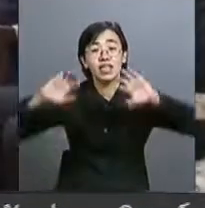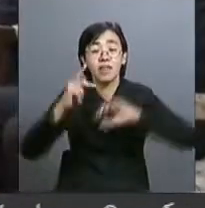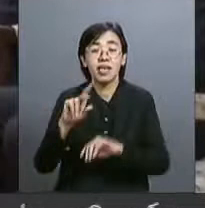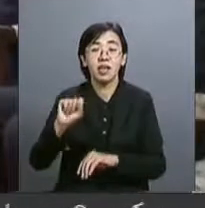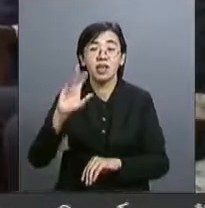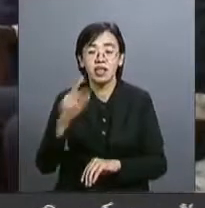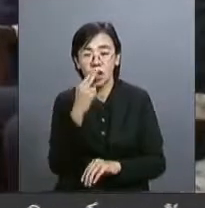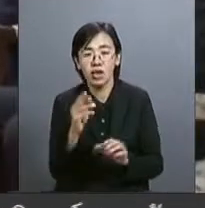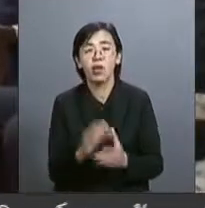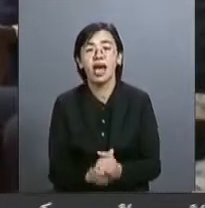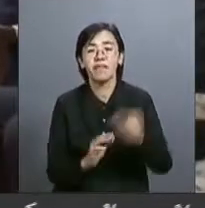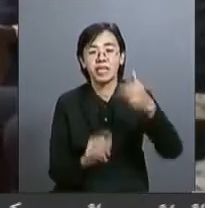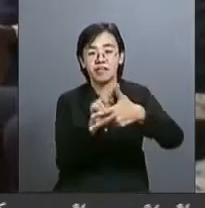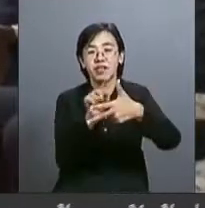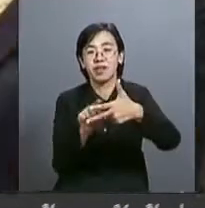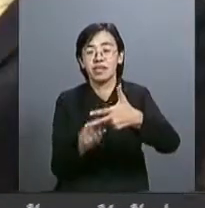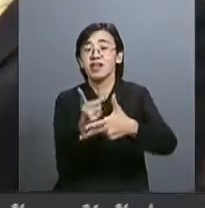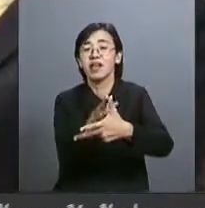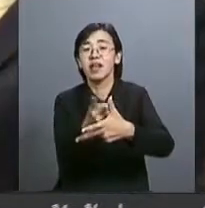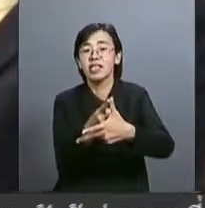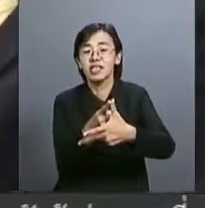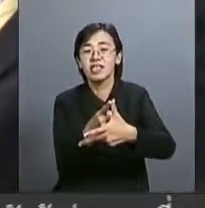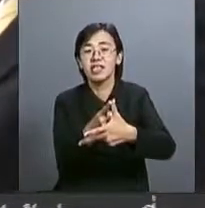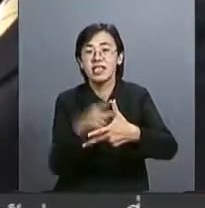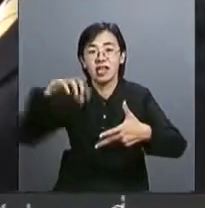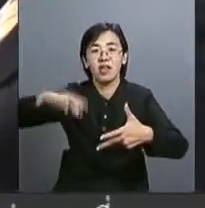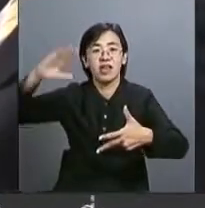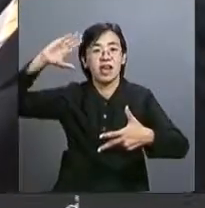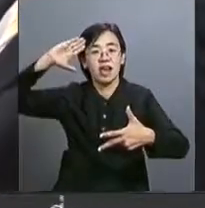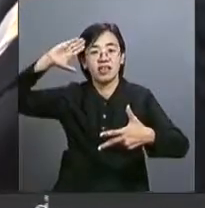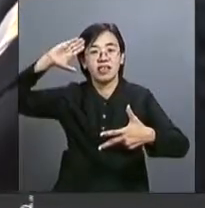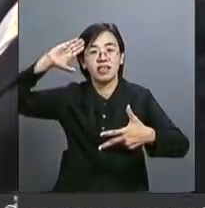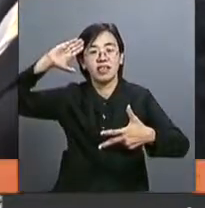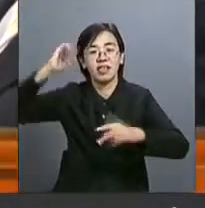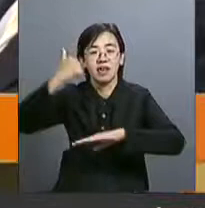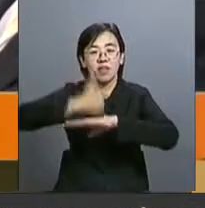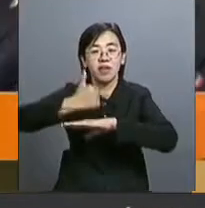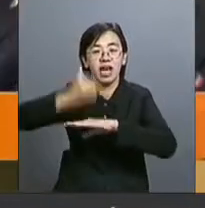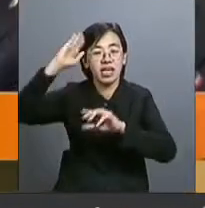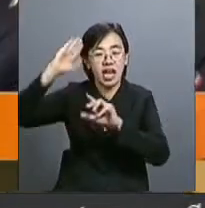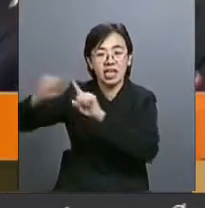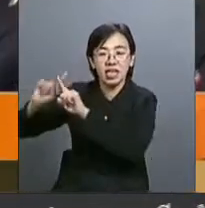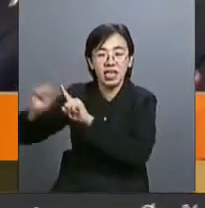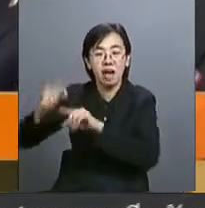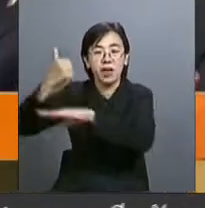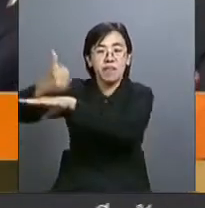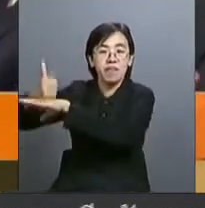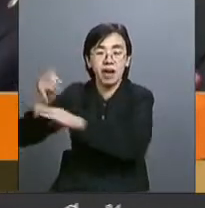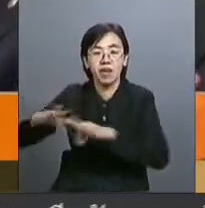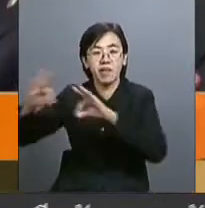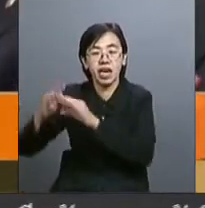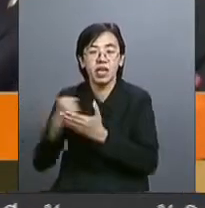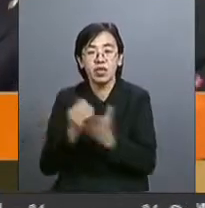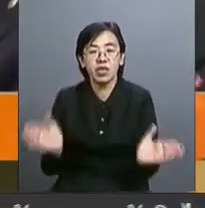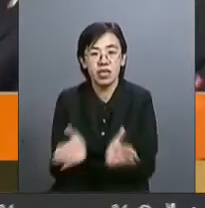อาจแยกออกได้3ส่วนคือ1กองหนุนที่เกิดจากกองทัพโดยมีผู้บัญชาการเหล่าทัพเป็นฐานสำคัญที่รวมเป็นสมาชิ